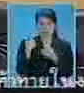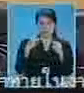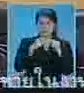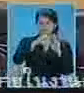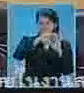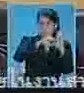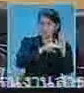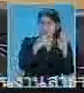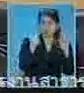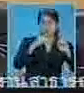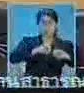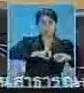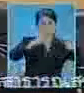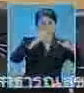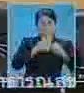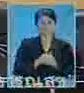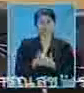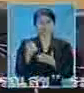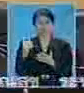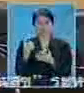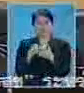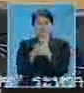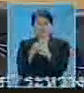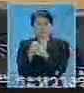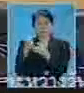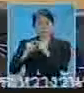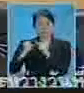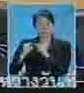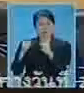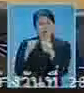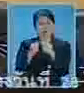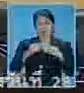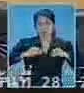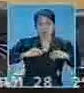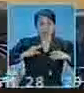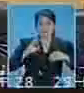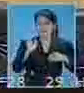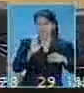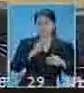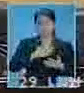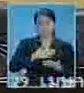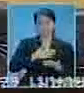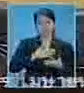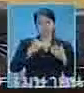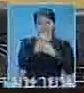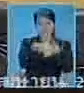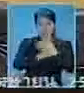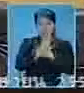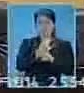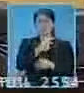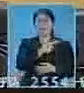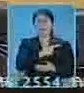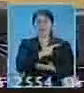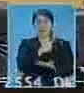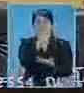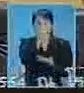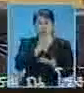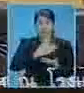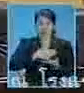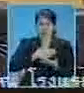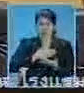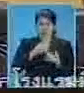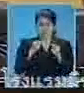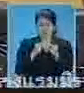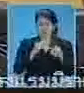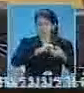ได้ขัดขวางต่อต้านเรื่องของการลงทุนโดยต่างประเทศแต่อย่างใดแต่ขณะเดียวกันเขาเกรงใจเราเขากลัวเราเนื่องจากเราส่งสัญญาณนี้ออกไปให้กับ